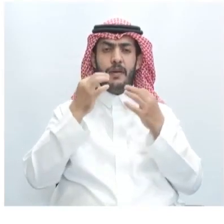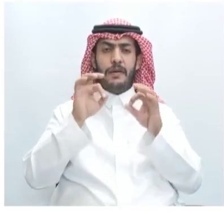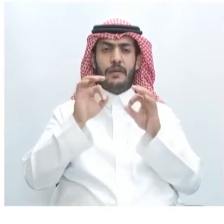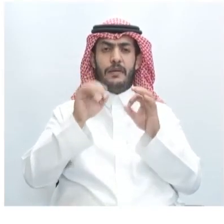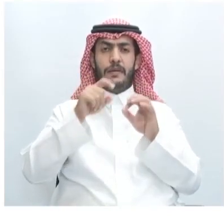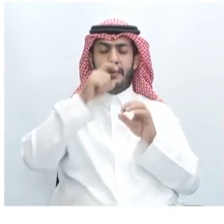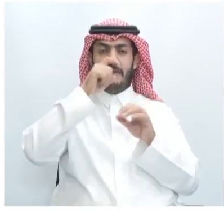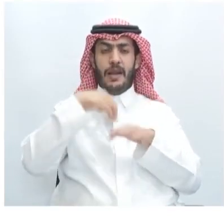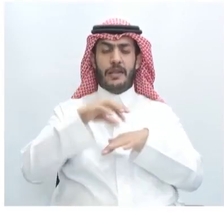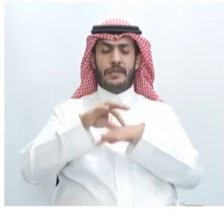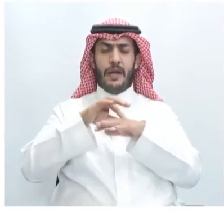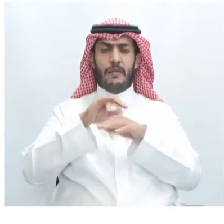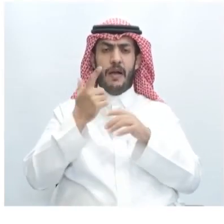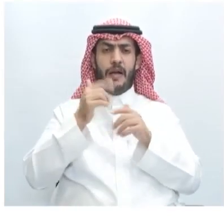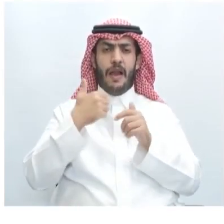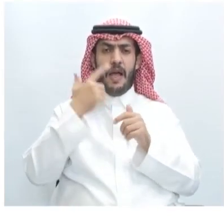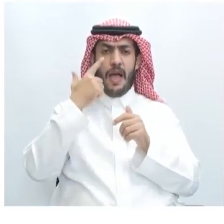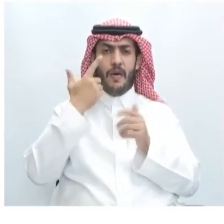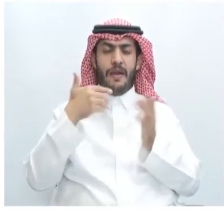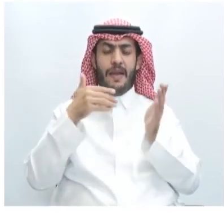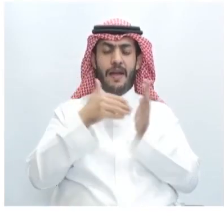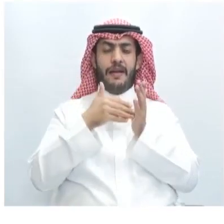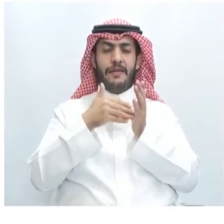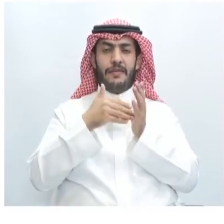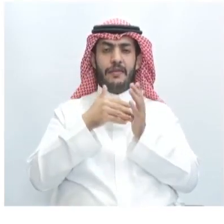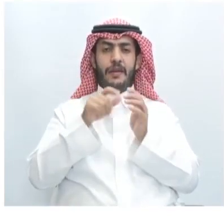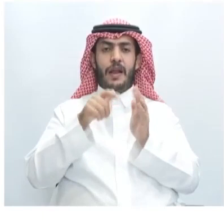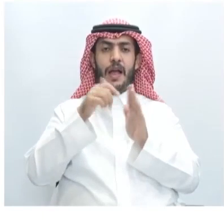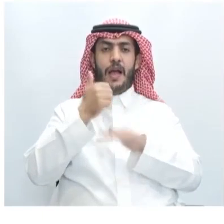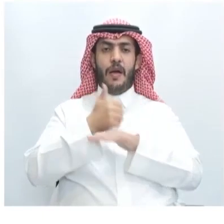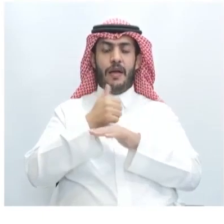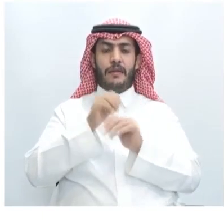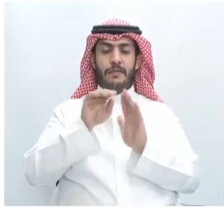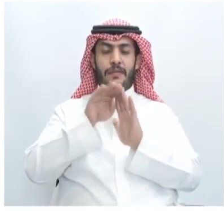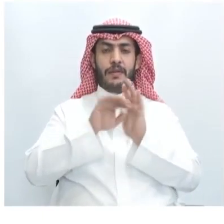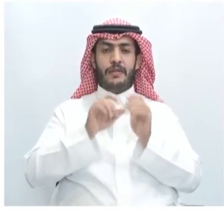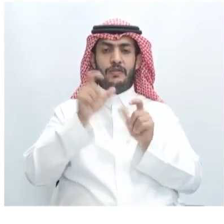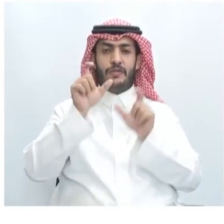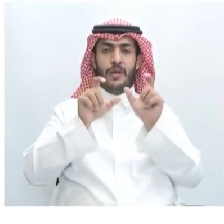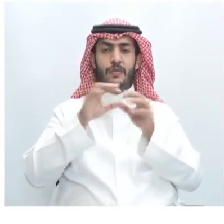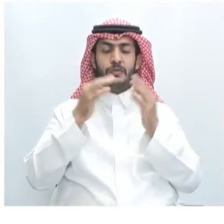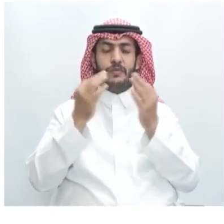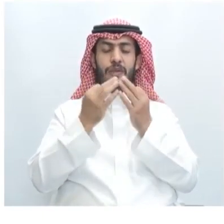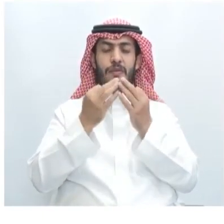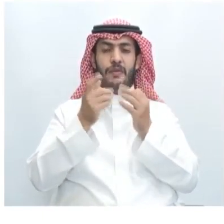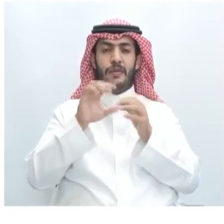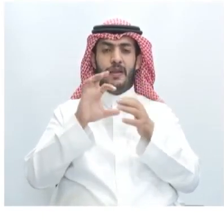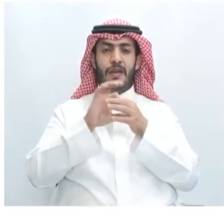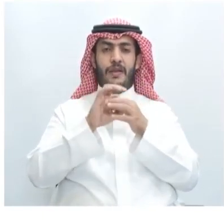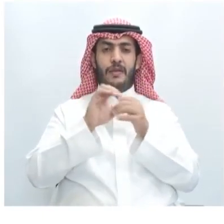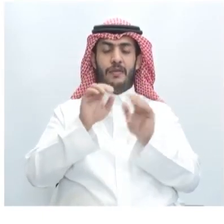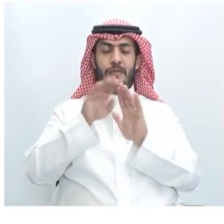يحتاجها الانسان في دنياه واخرته ووضع القواعد التي تنظم علاقه الاشخاص في المجتمع وعلاقات